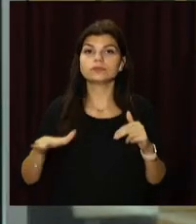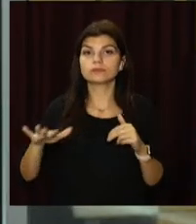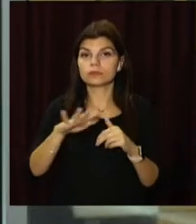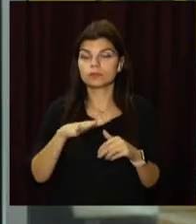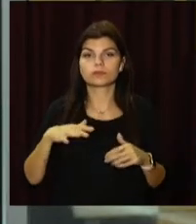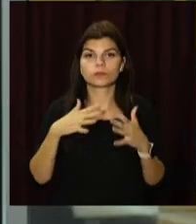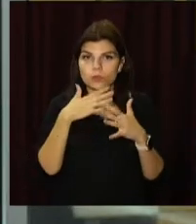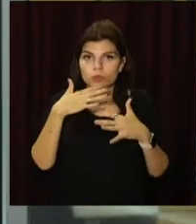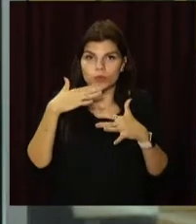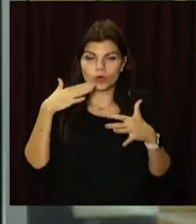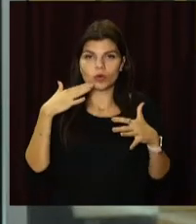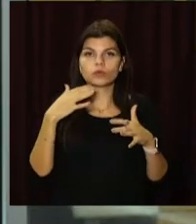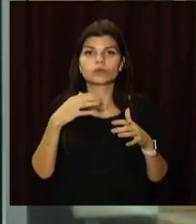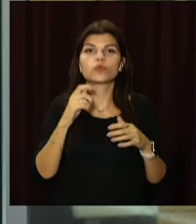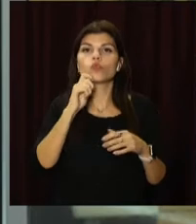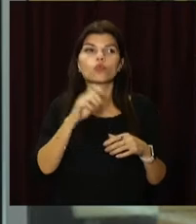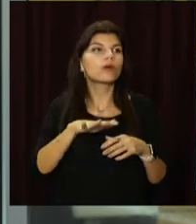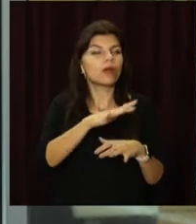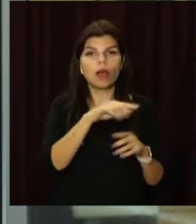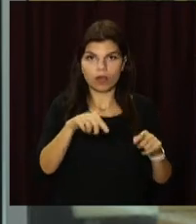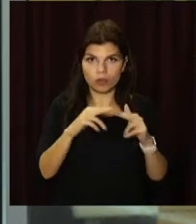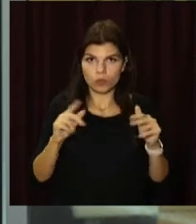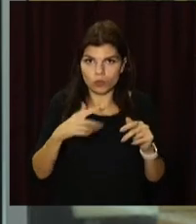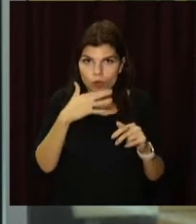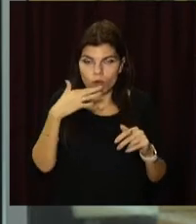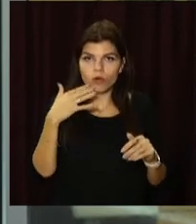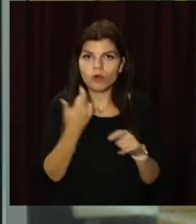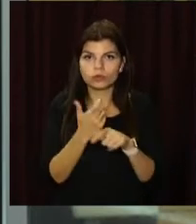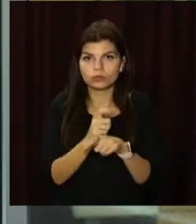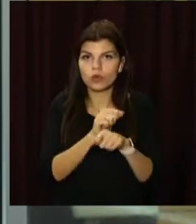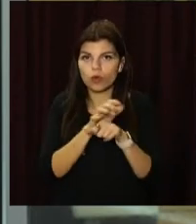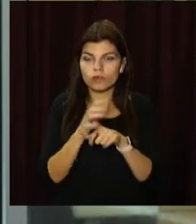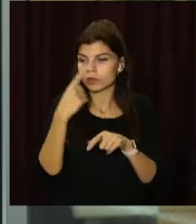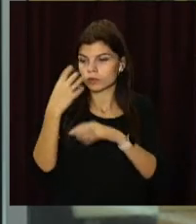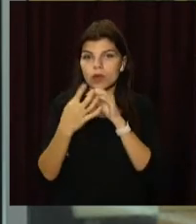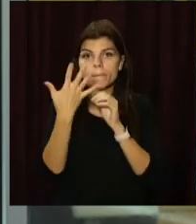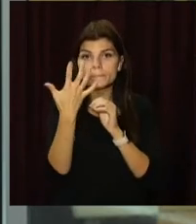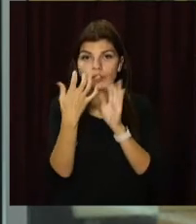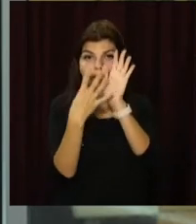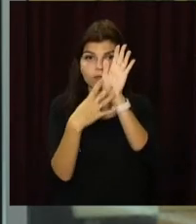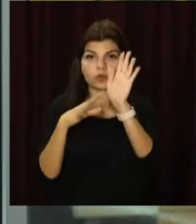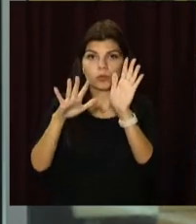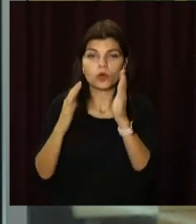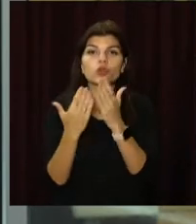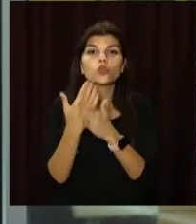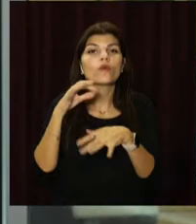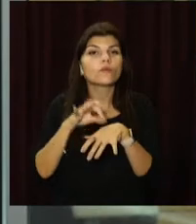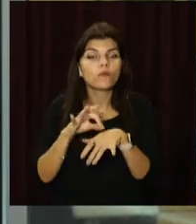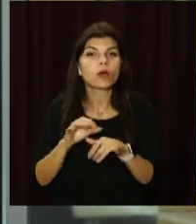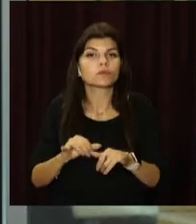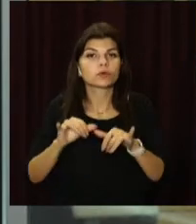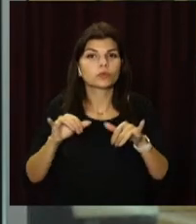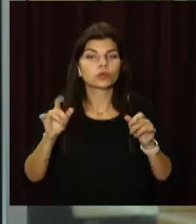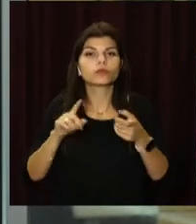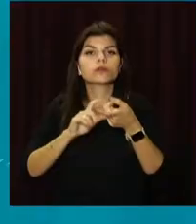Дніпропетровщина в антилідерах серед інших регіонів України за темпами поширення ковід. За минулу добу 595 нових захворілих. Зростає